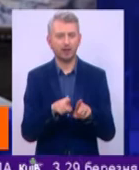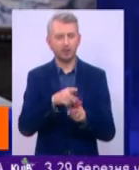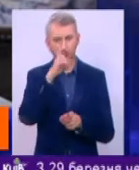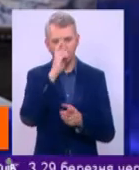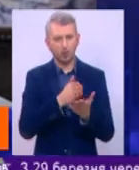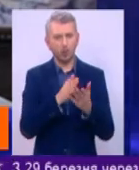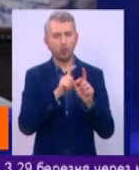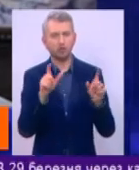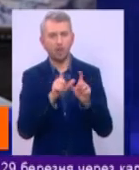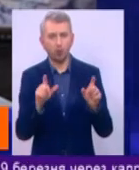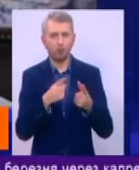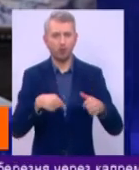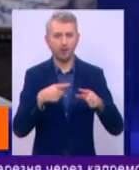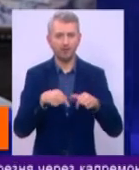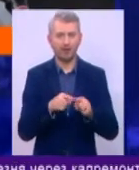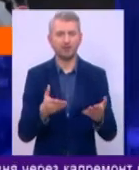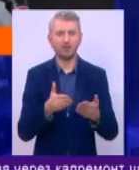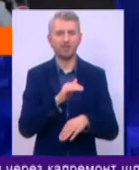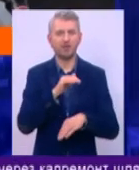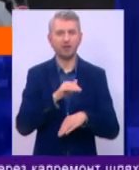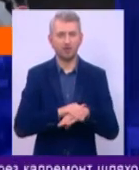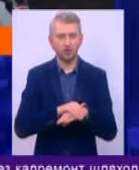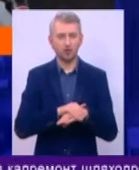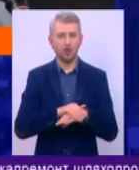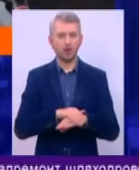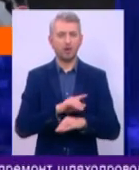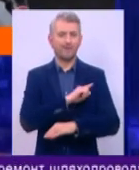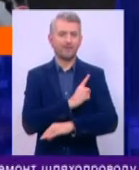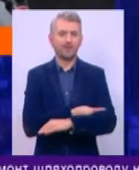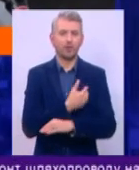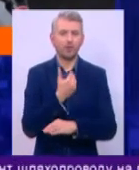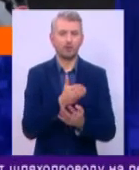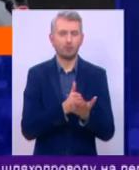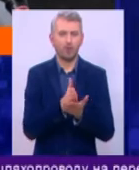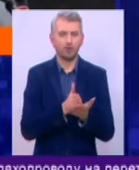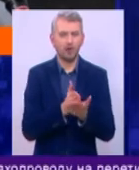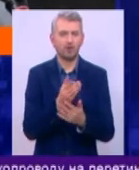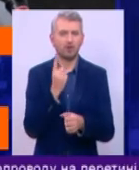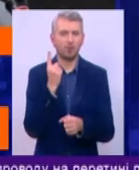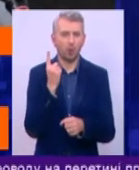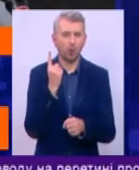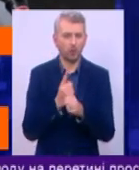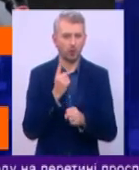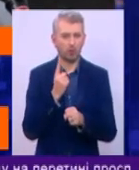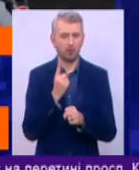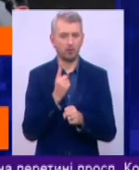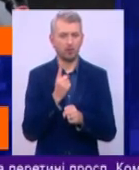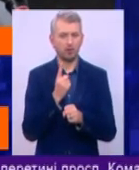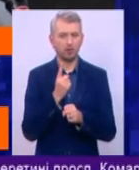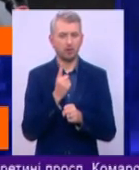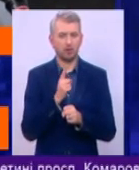державних установ та організацій, яким фактично в силу їх посади заборонено